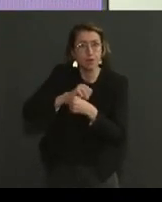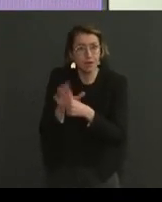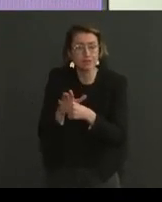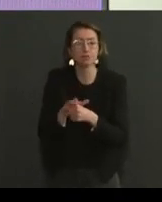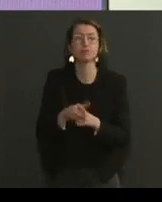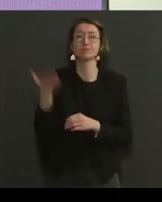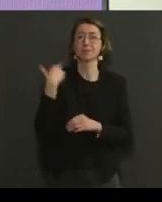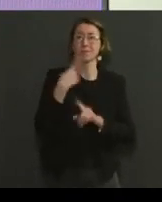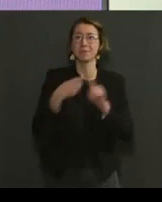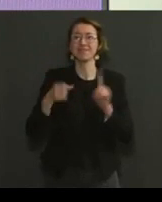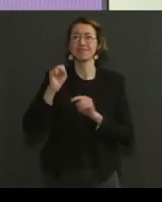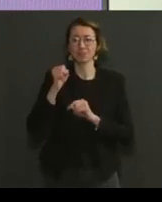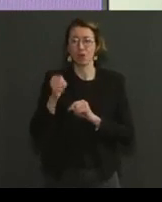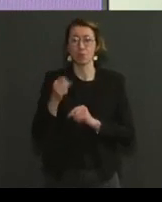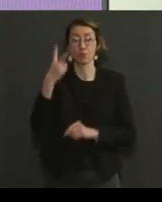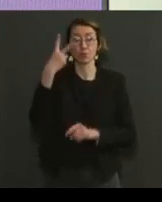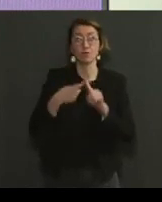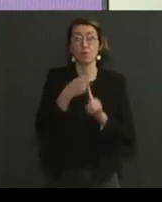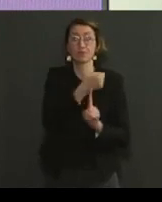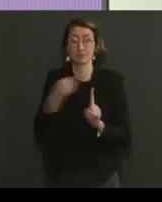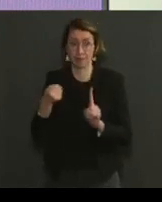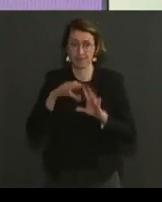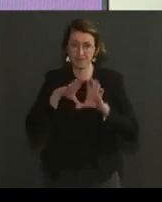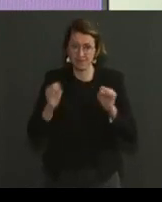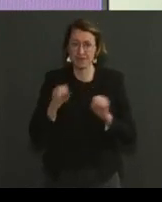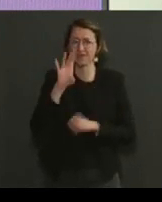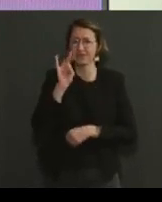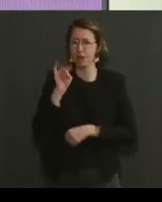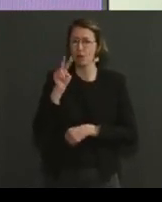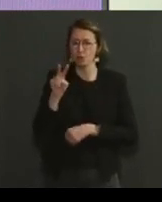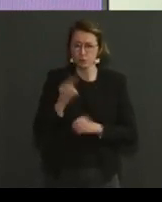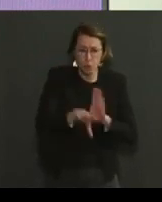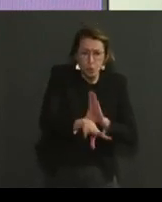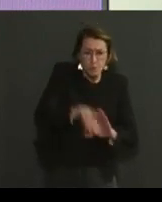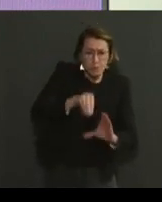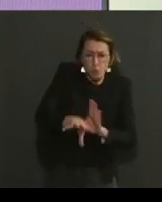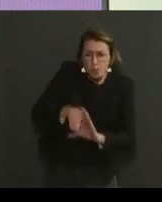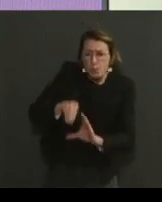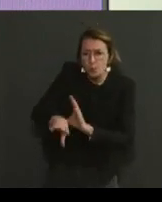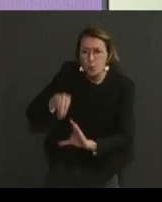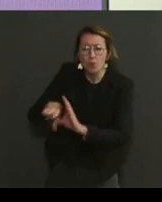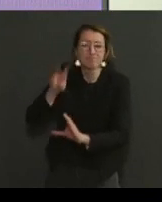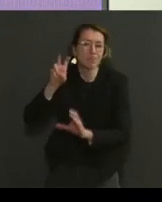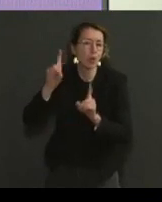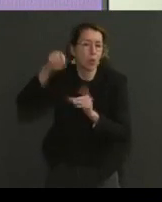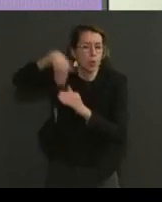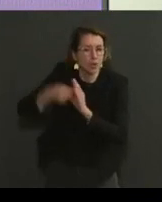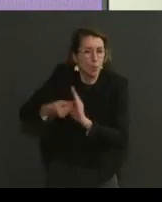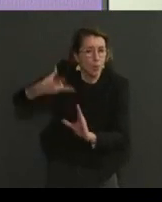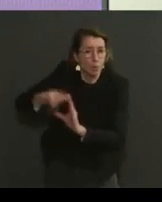d'eau usée à l'entrée des stations d'épuration. Et c'est pour un projet qui va durer, au départ en tout cas, 2